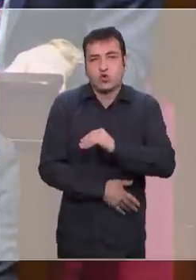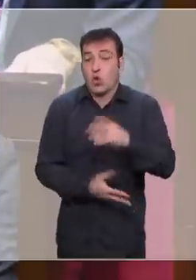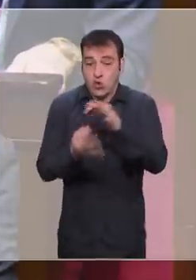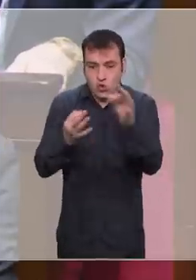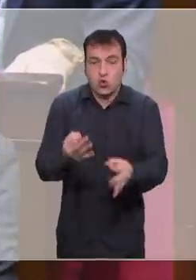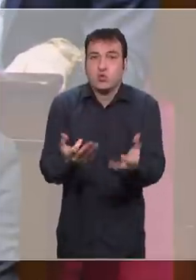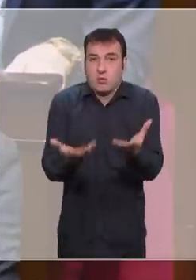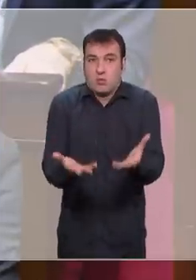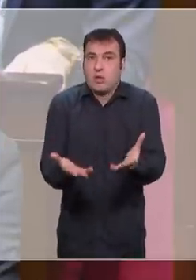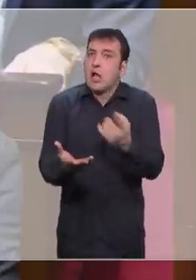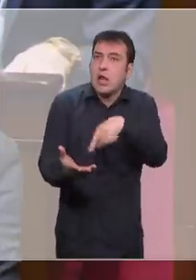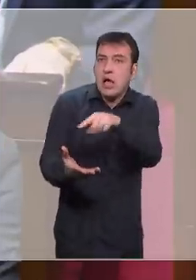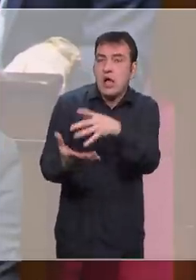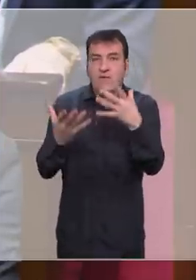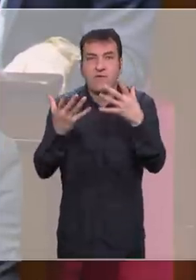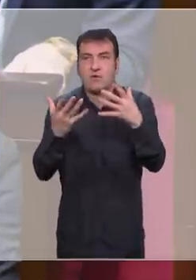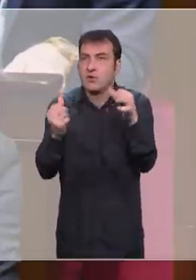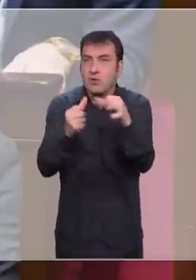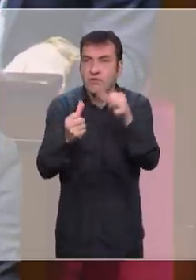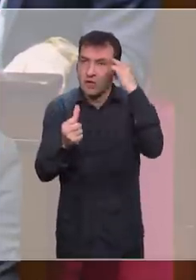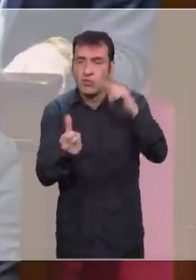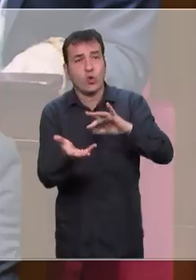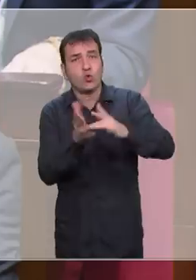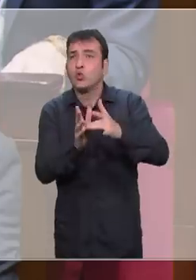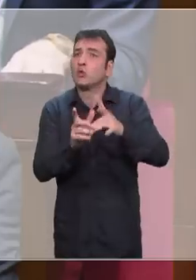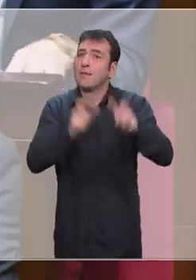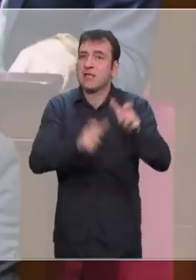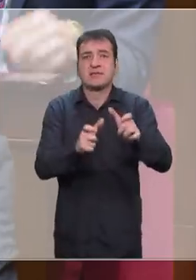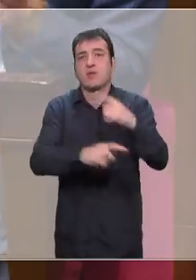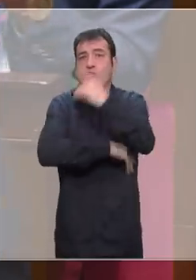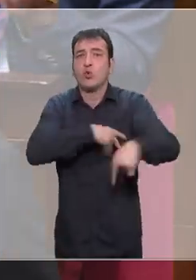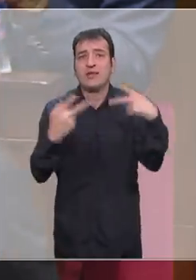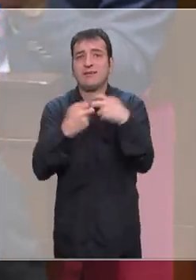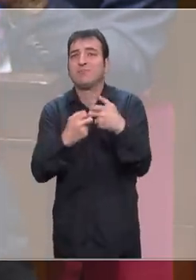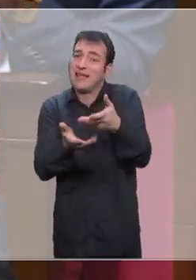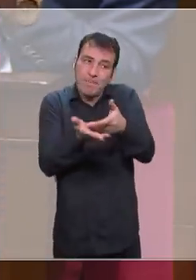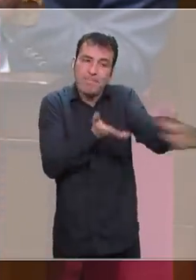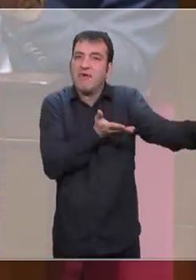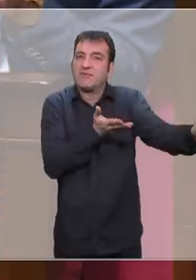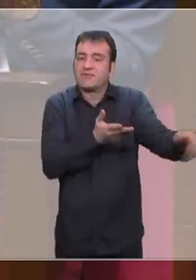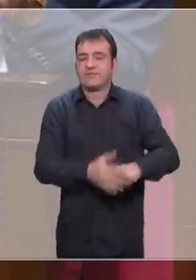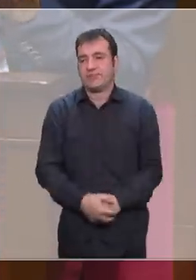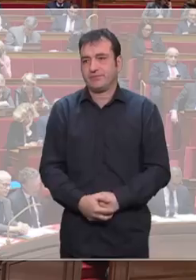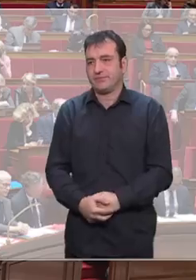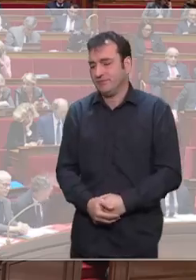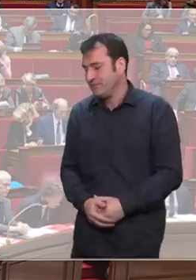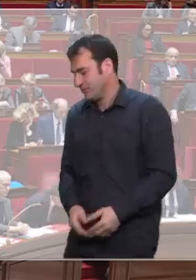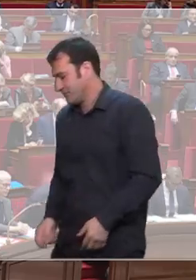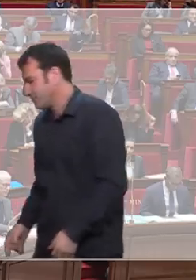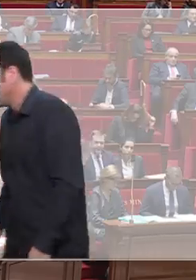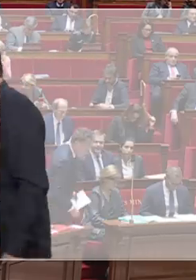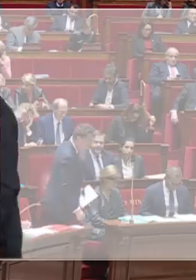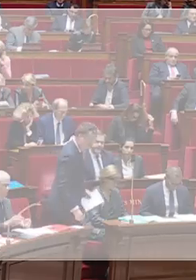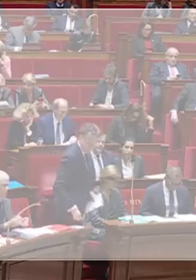comptez-vous faire pour tous les exclus du bouclier tarifaire ? Bravo. Je vous remercie. La parole est à